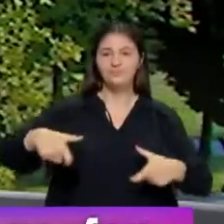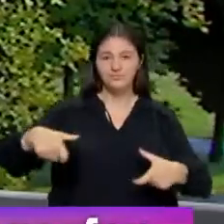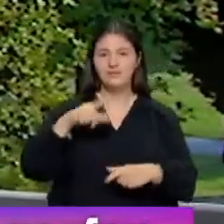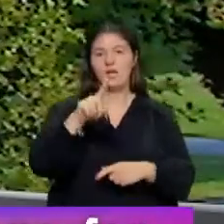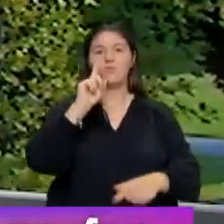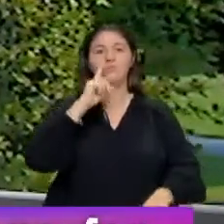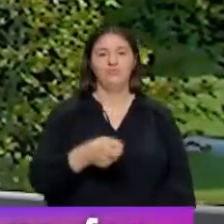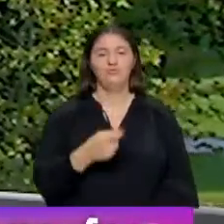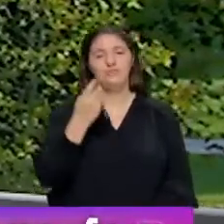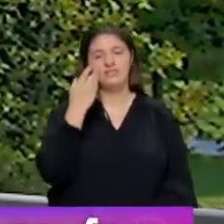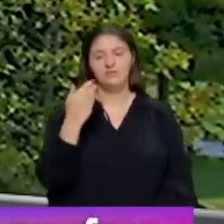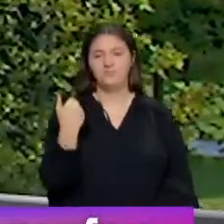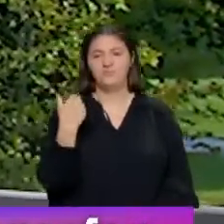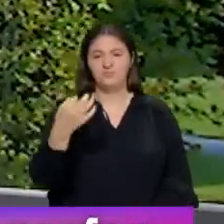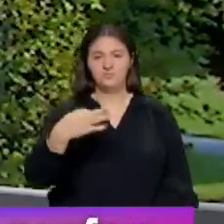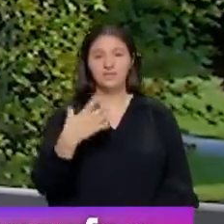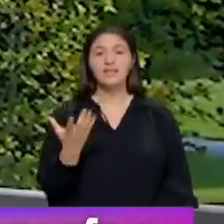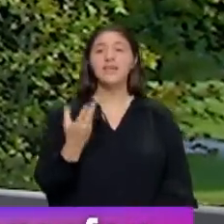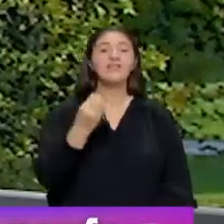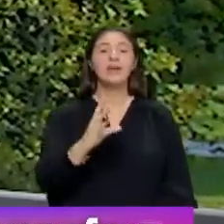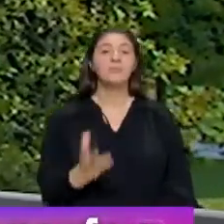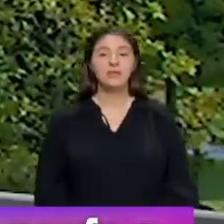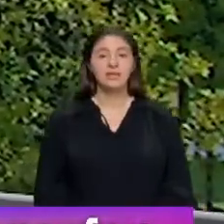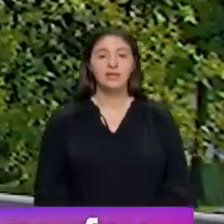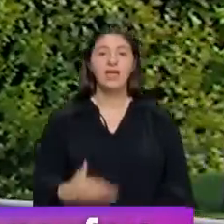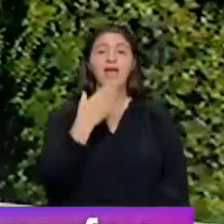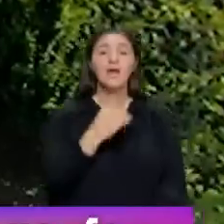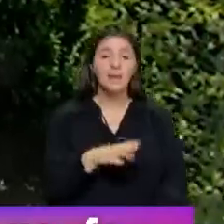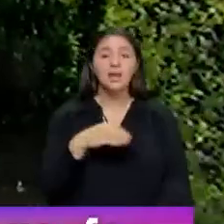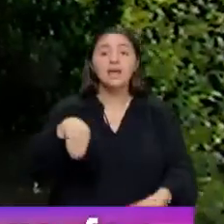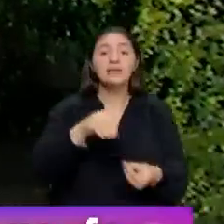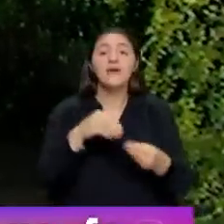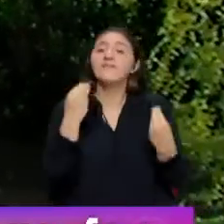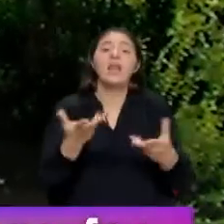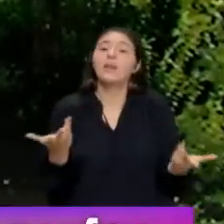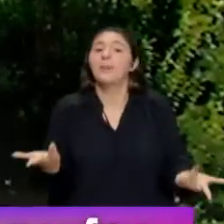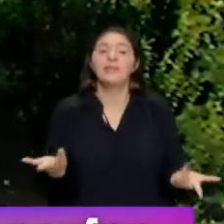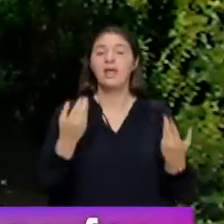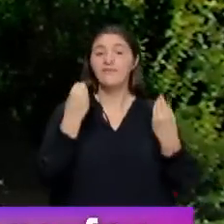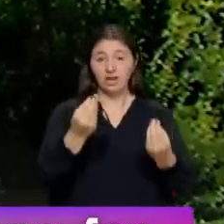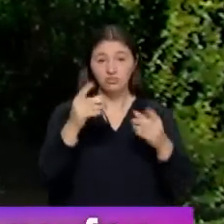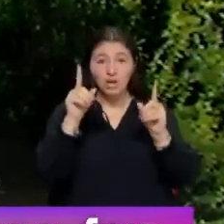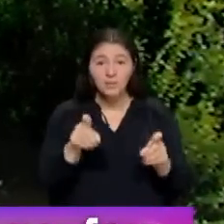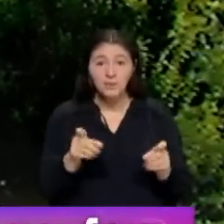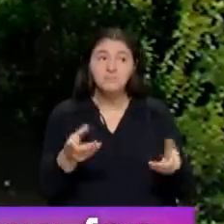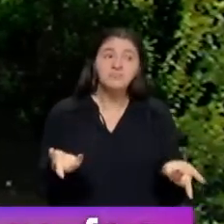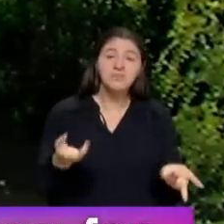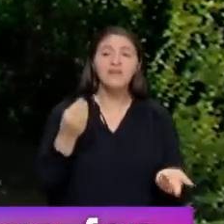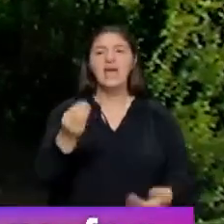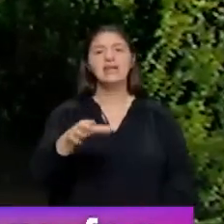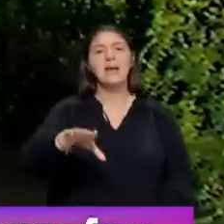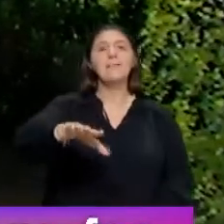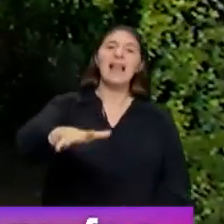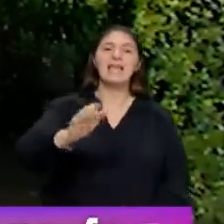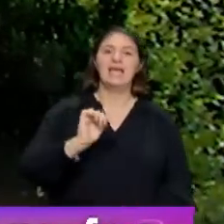Sizler buldunuz bir izleyicimiz buldu Ne verilmedi emekliye zam verilmedi verilecek mi veririz